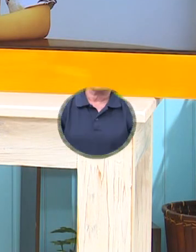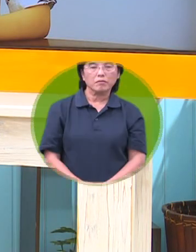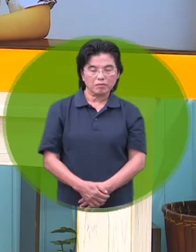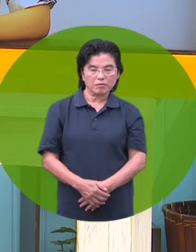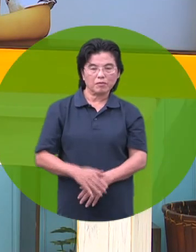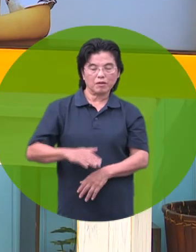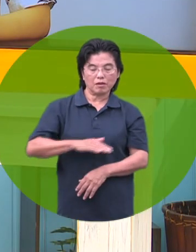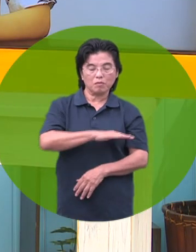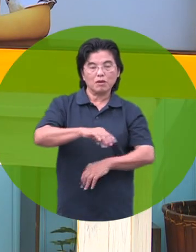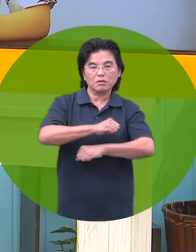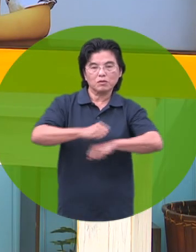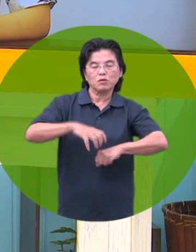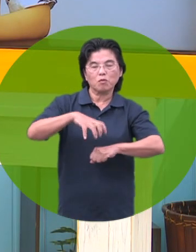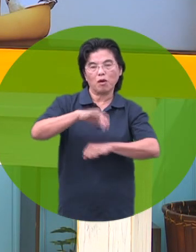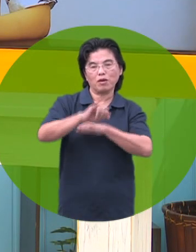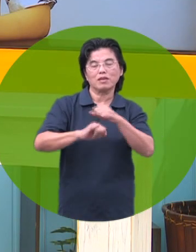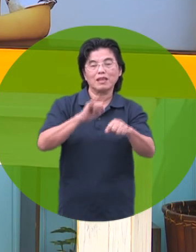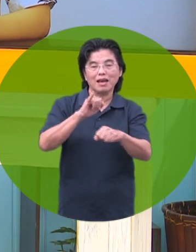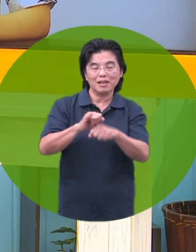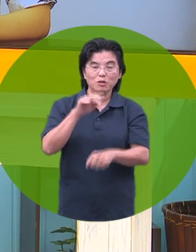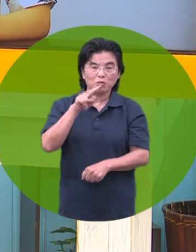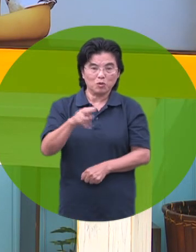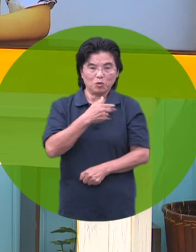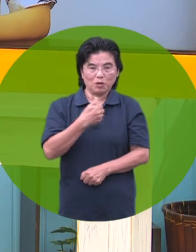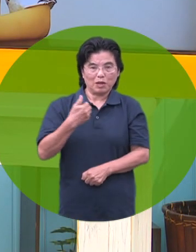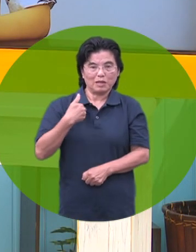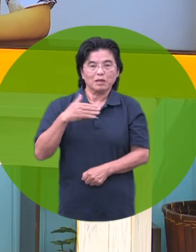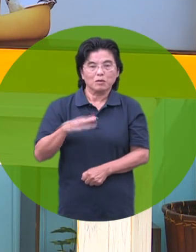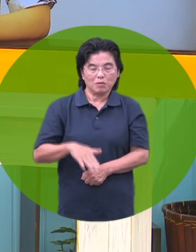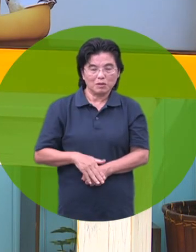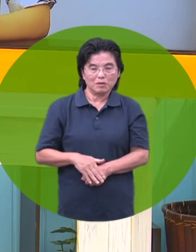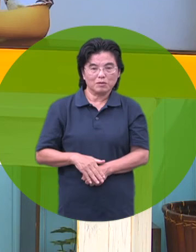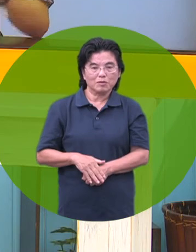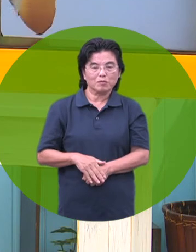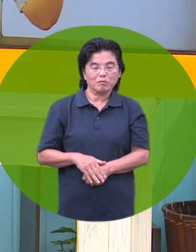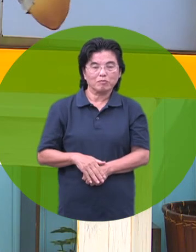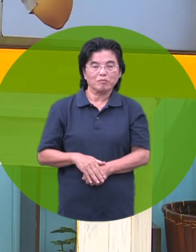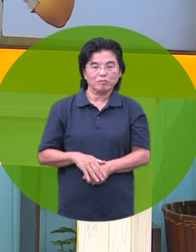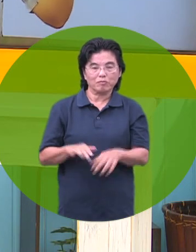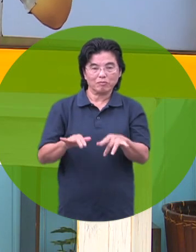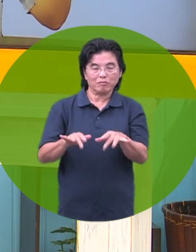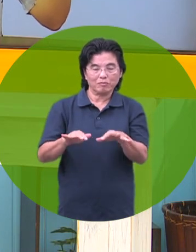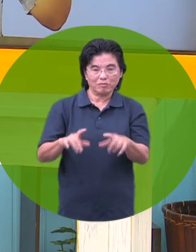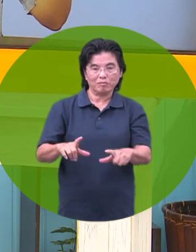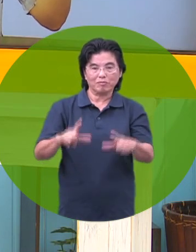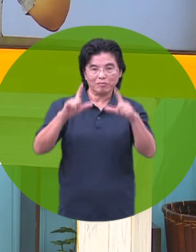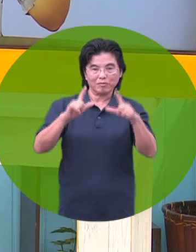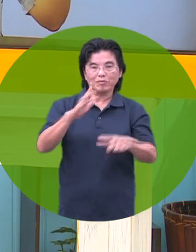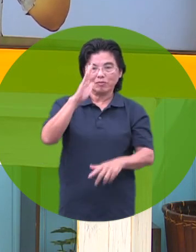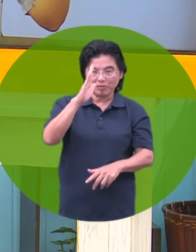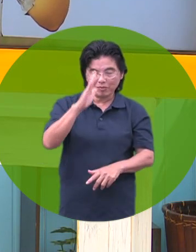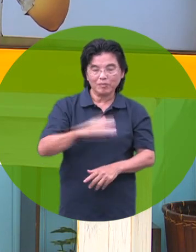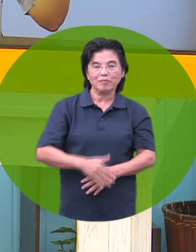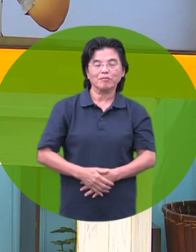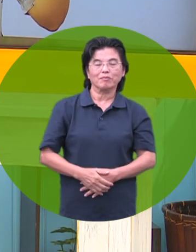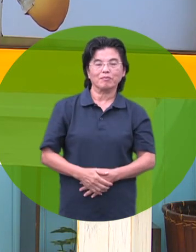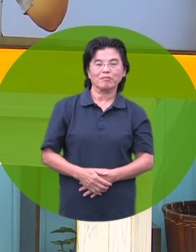うまんちゅ広場はインターネットでもご覧いただけます。こちらへぜひアクセスしてくださいね。